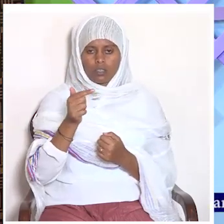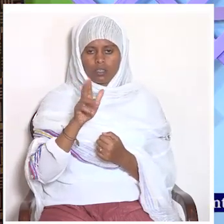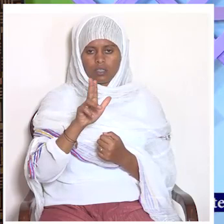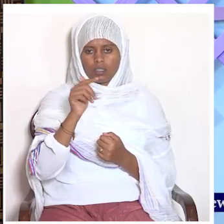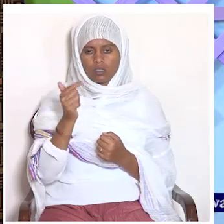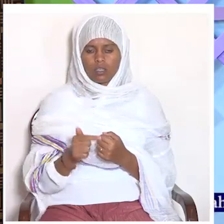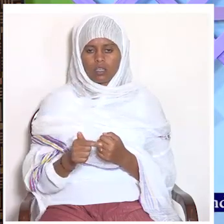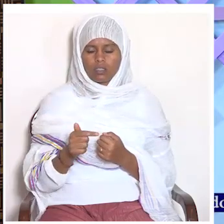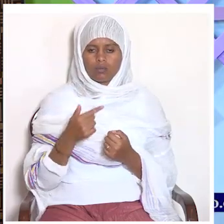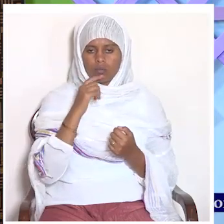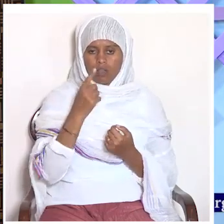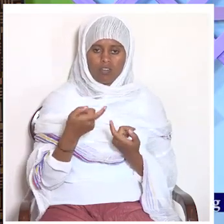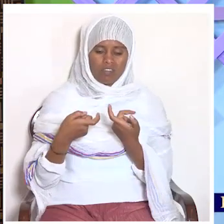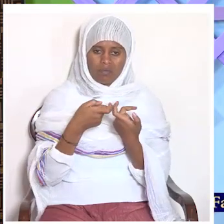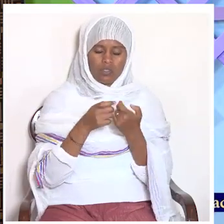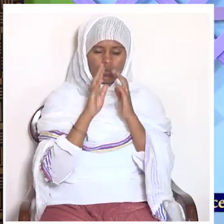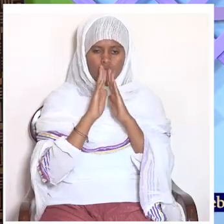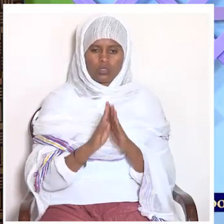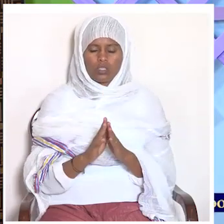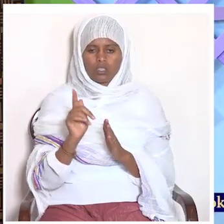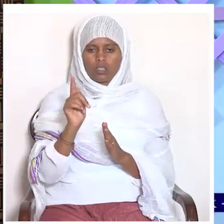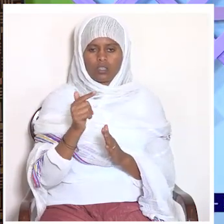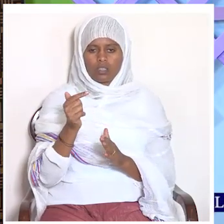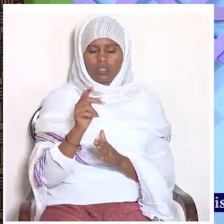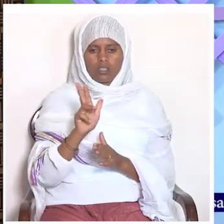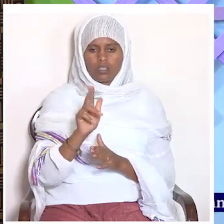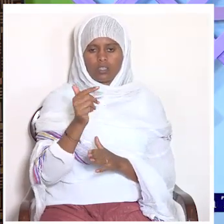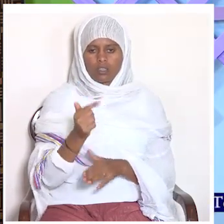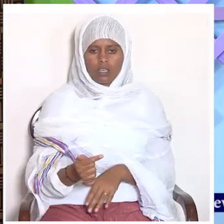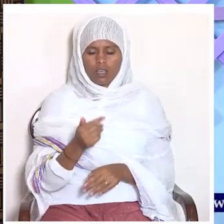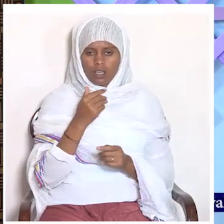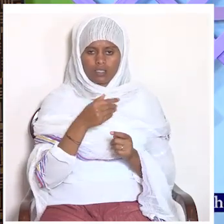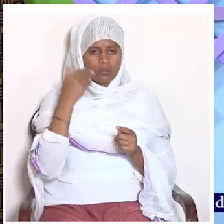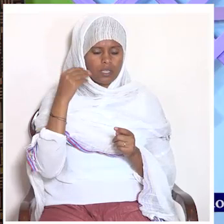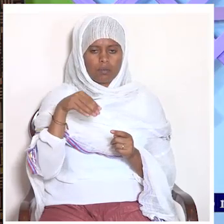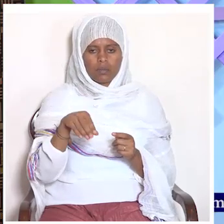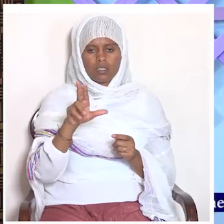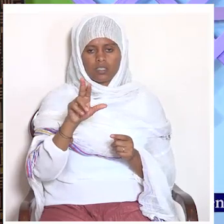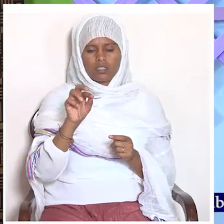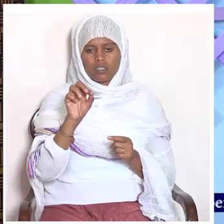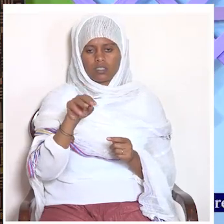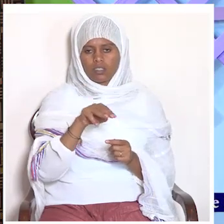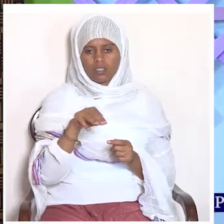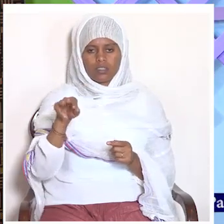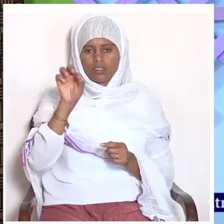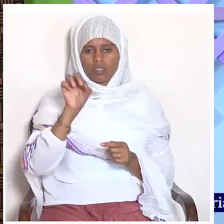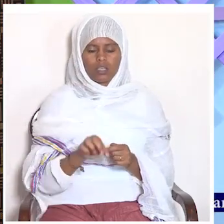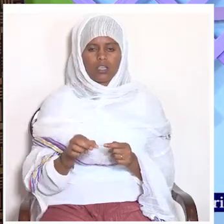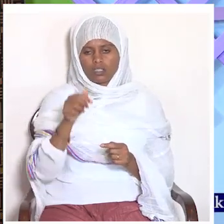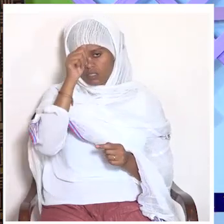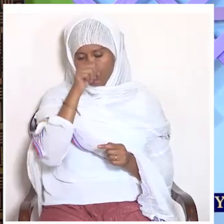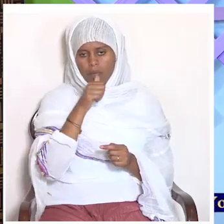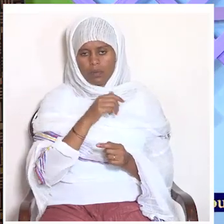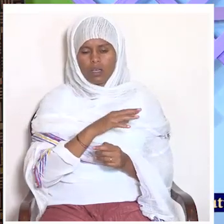زبحالو قدوسات سدرا نبرو تيكتا سبيتيا بطريقا سبعاي زم